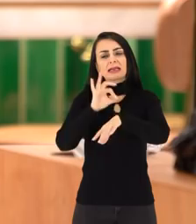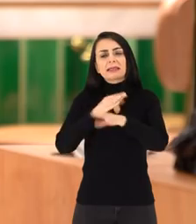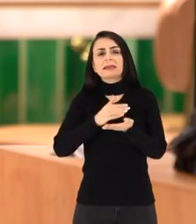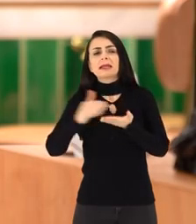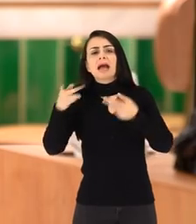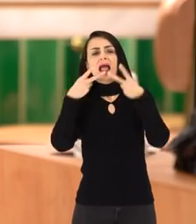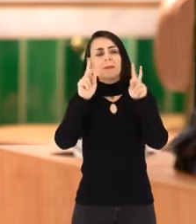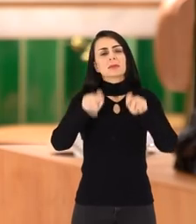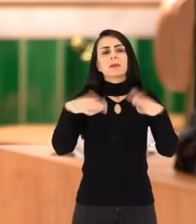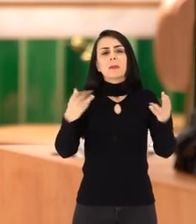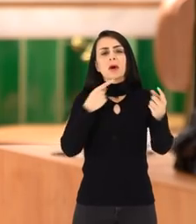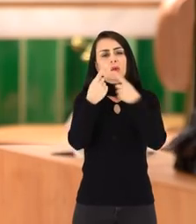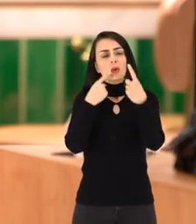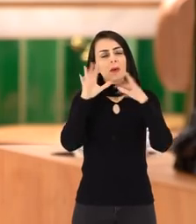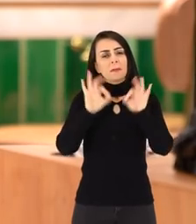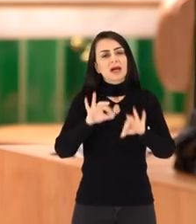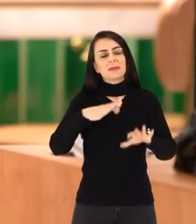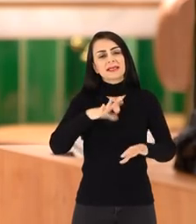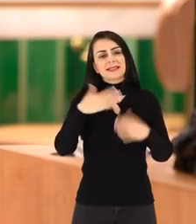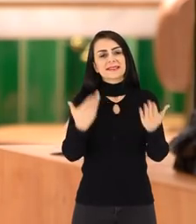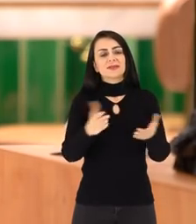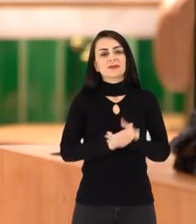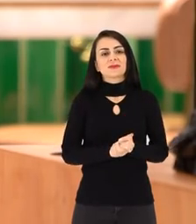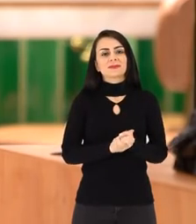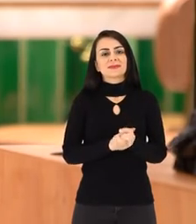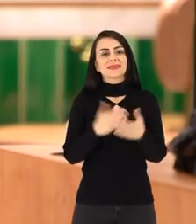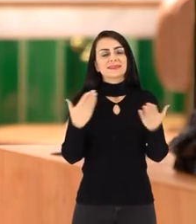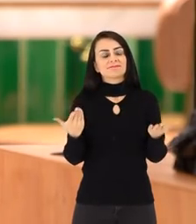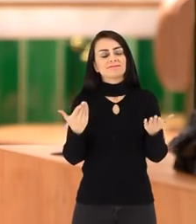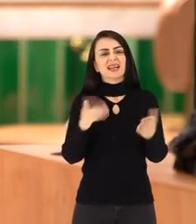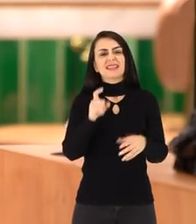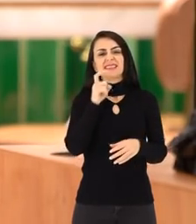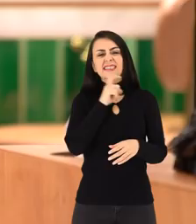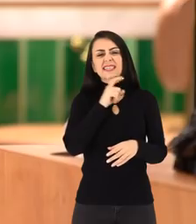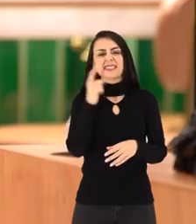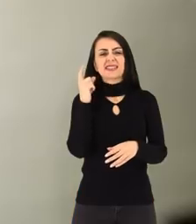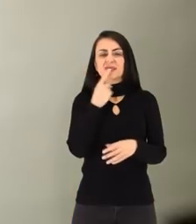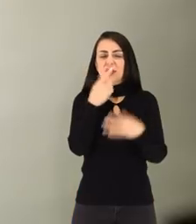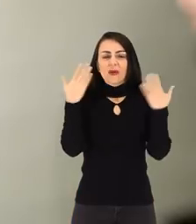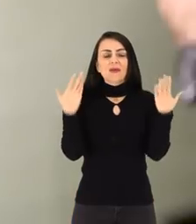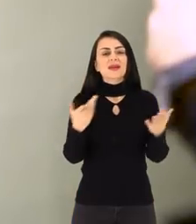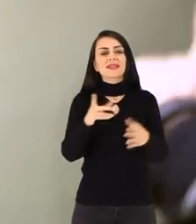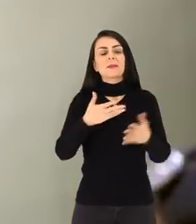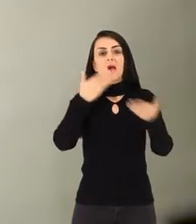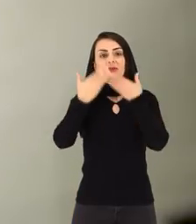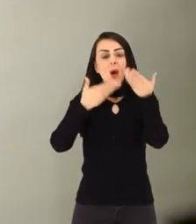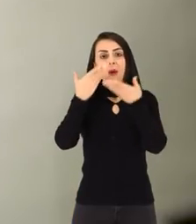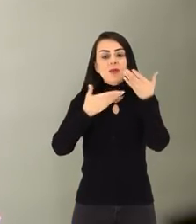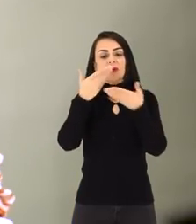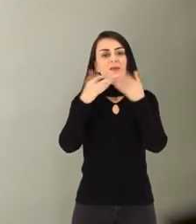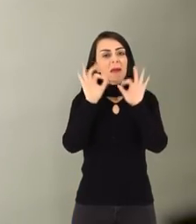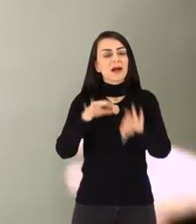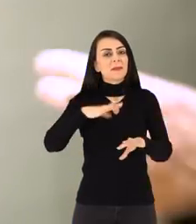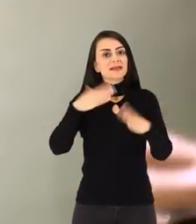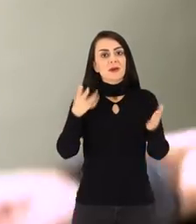ama önce sohbete dahil olayım istiyorum. Evet, sohbeti başlatayım istiyorum. Ne yanlış laflar. Abuk heyecan yaptım. Heyecandan